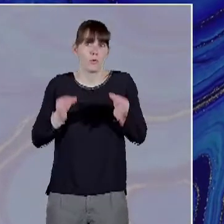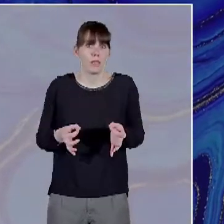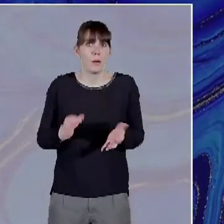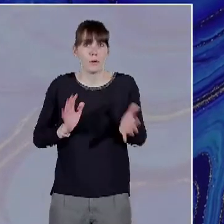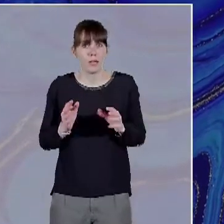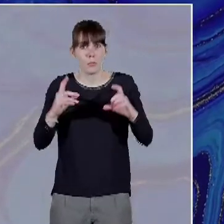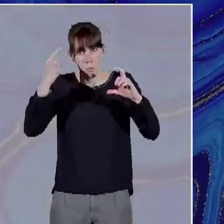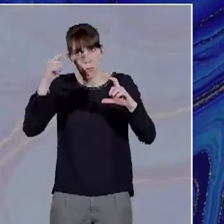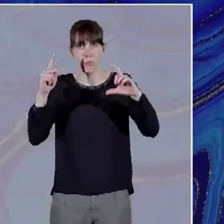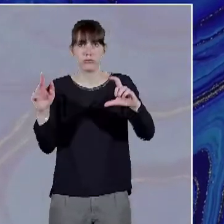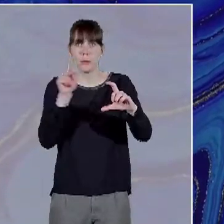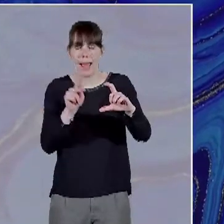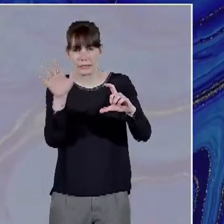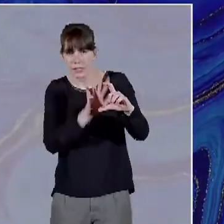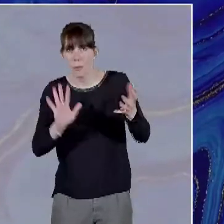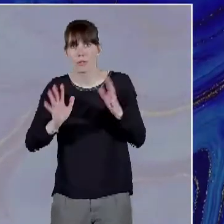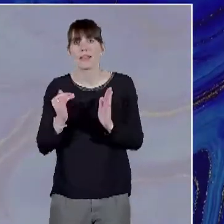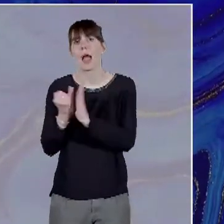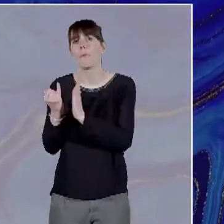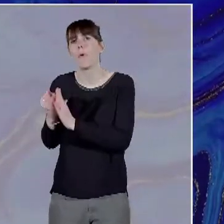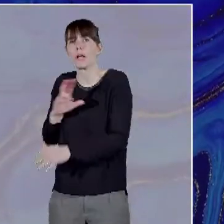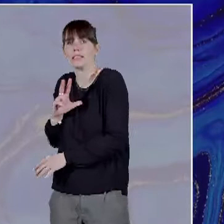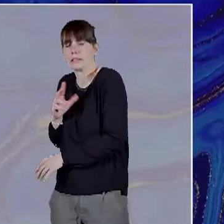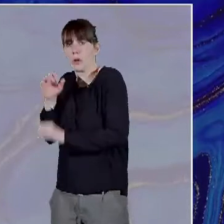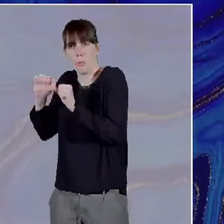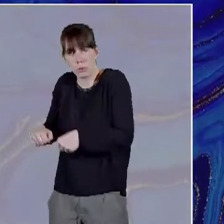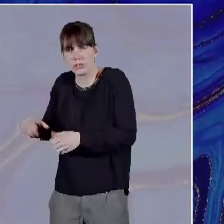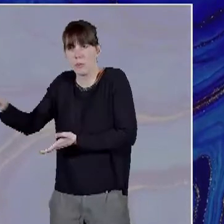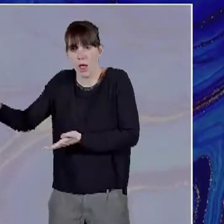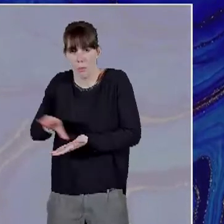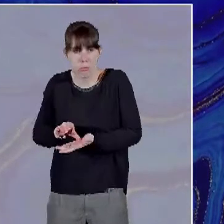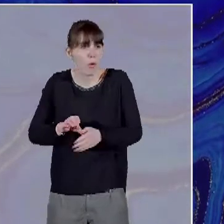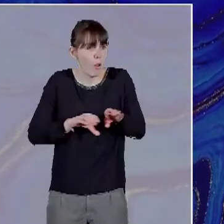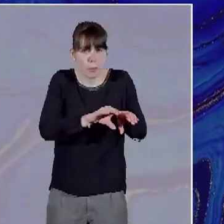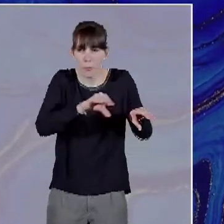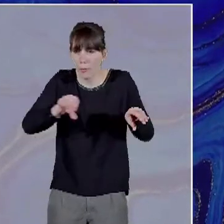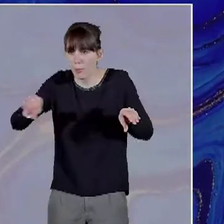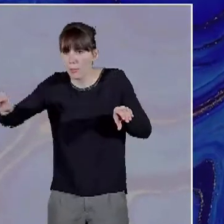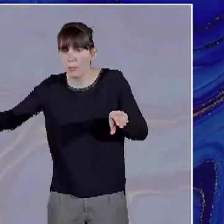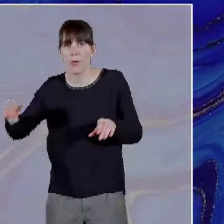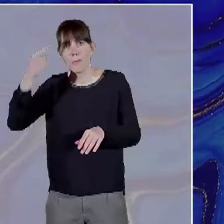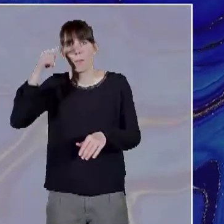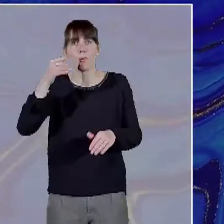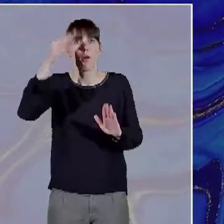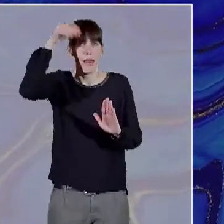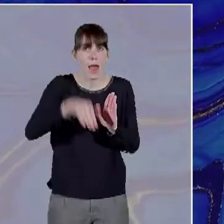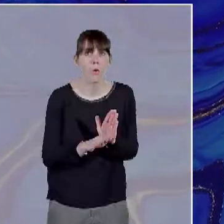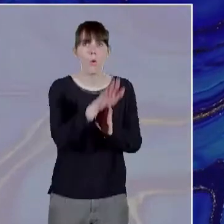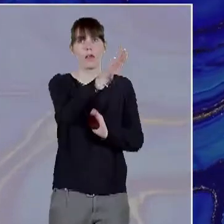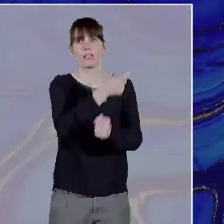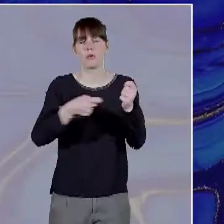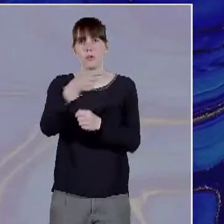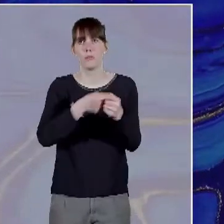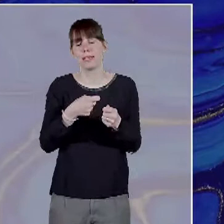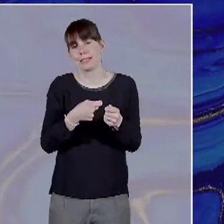modulant, mais pour permettre, et en termes de relance économique, ça serait très fort, parce que là, le bâtiment, en 2021, du fait de l'effet